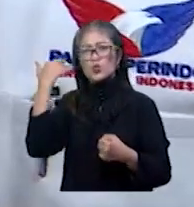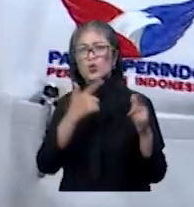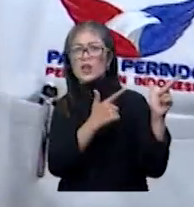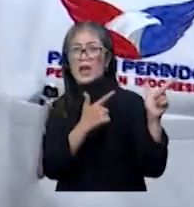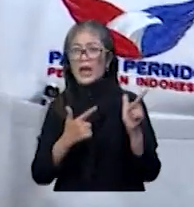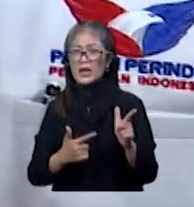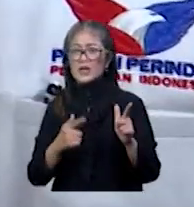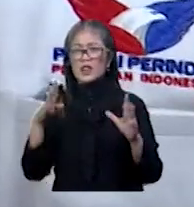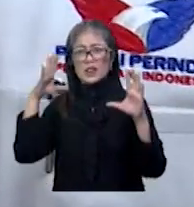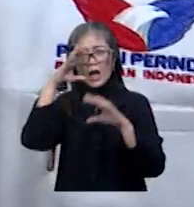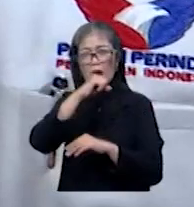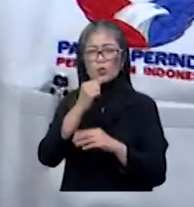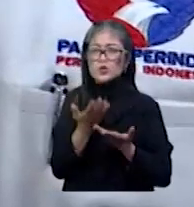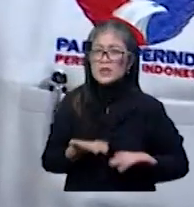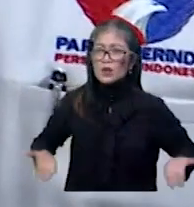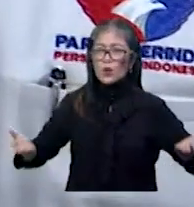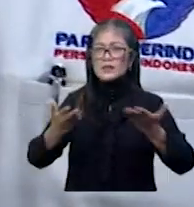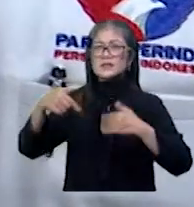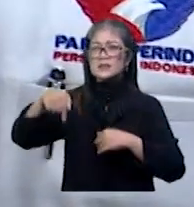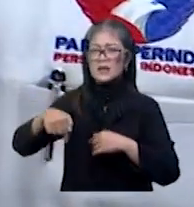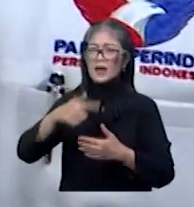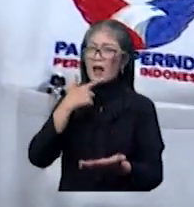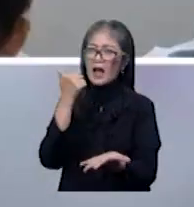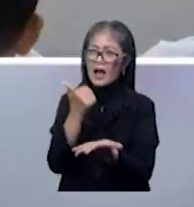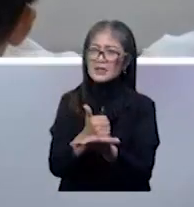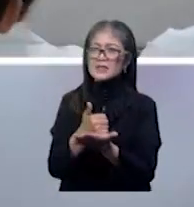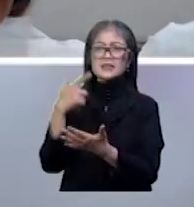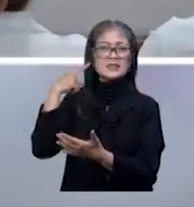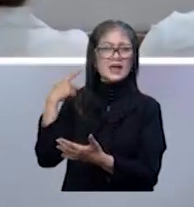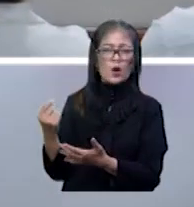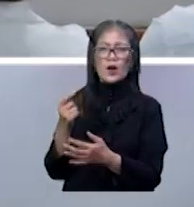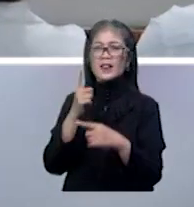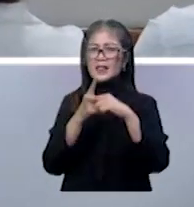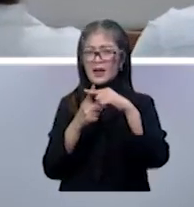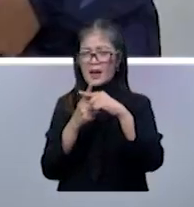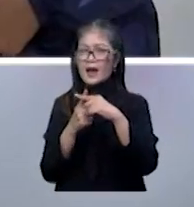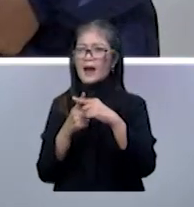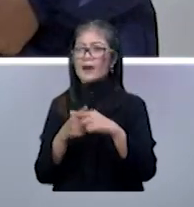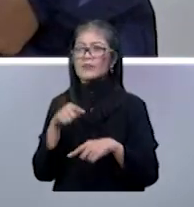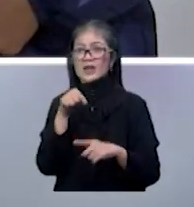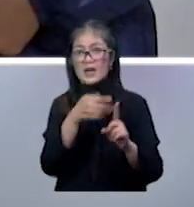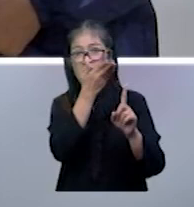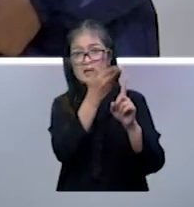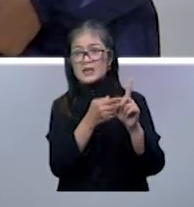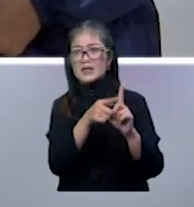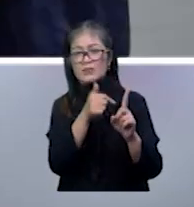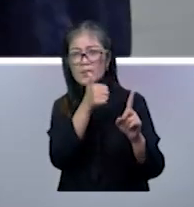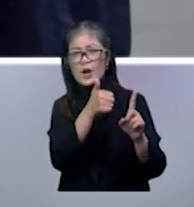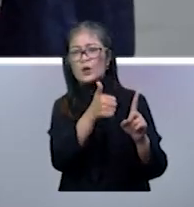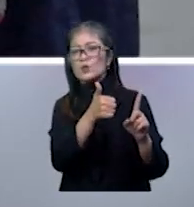wilayahnya dan memang asli juga lahir di Jawa Tengah. Jadi itu pertimbangan, ya, jadi